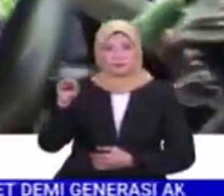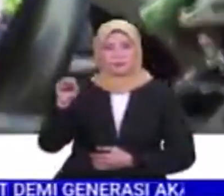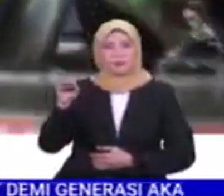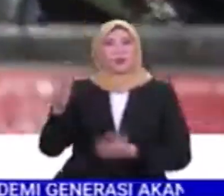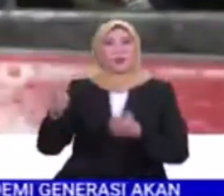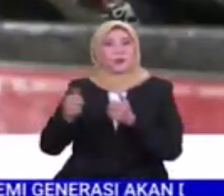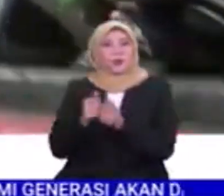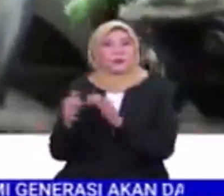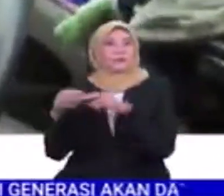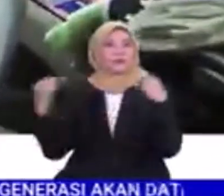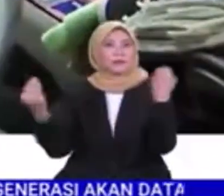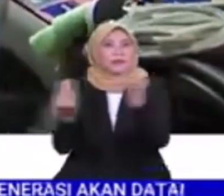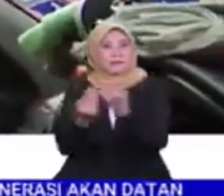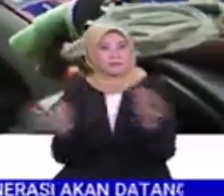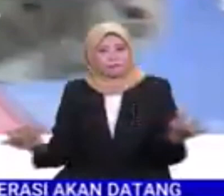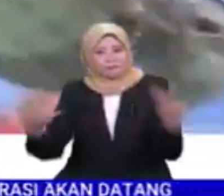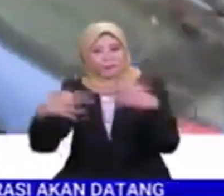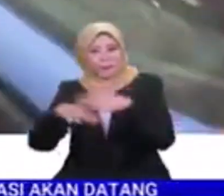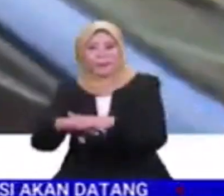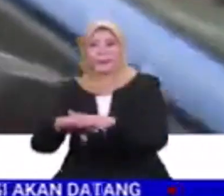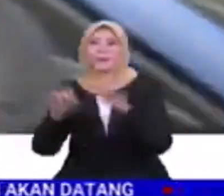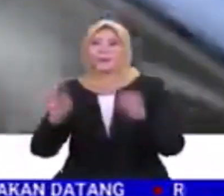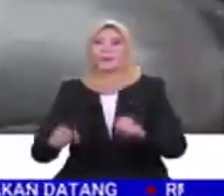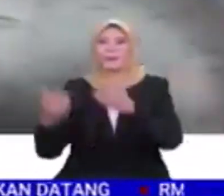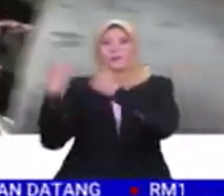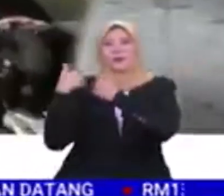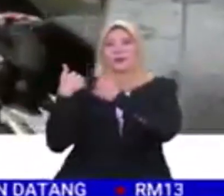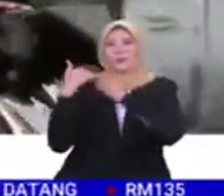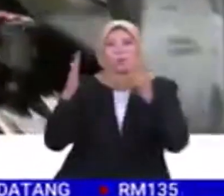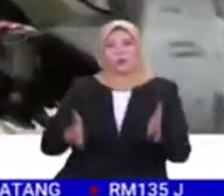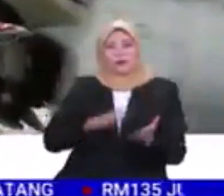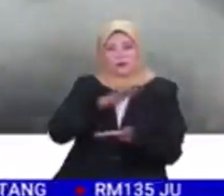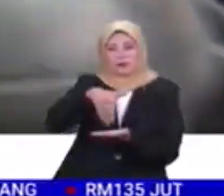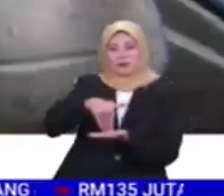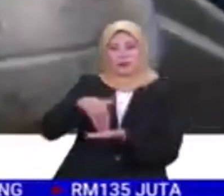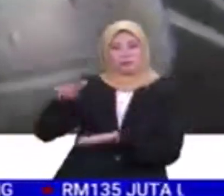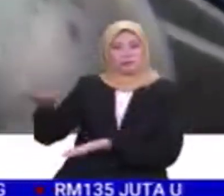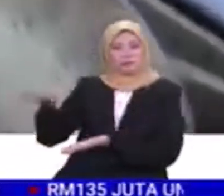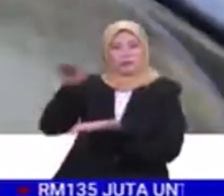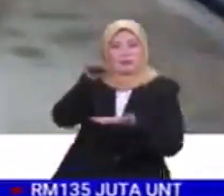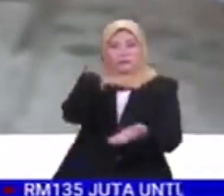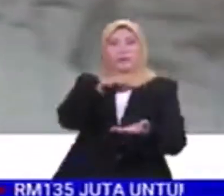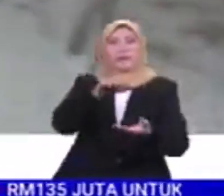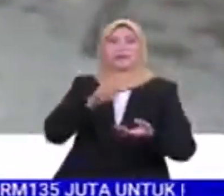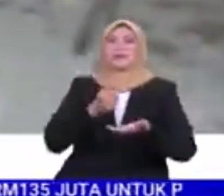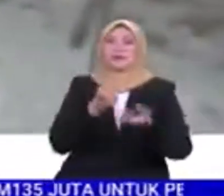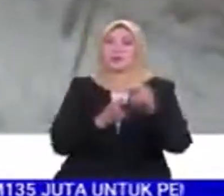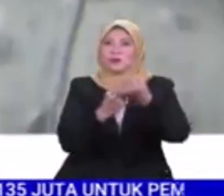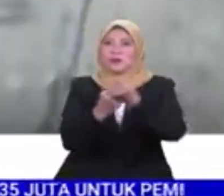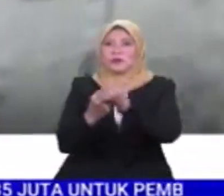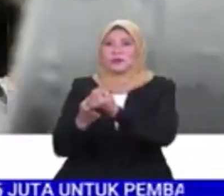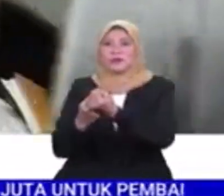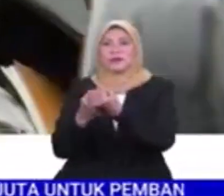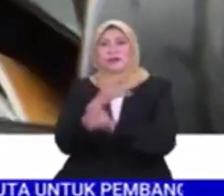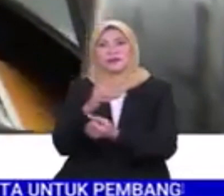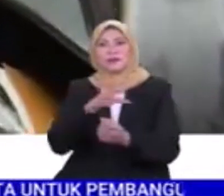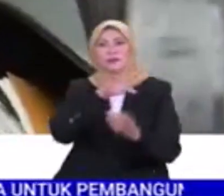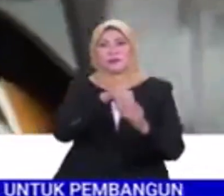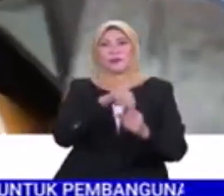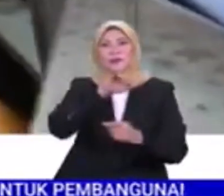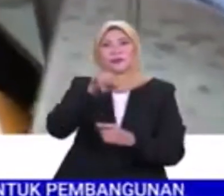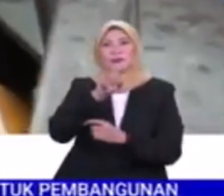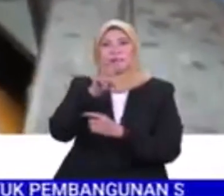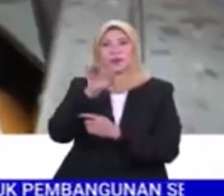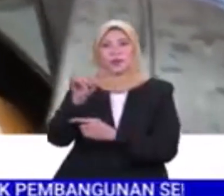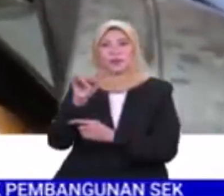RTM dengan masyarakat namun turut berperanan sebagai orang tengah dalam menyalurkan sumbangan rakan strategik termasuk dari Jawi Food